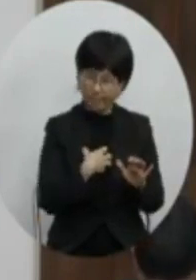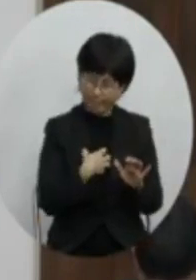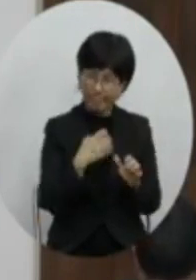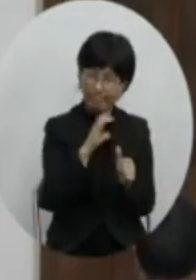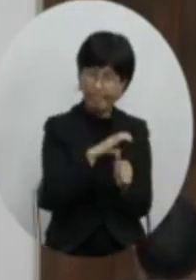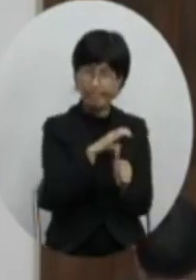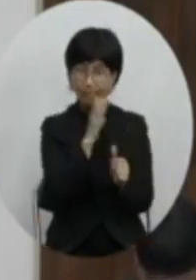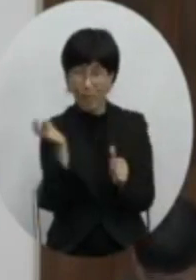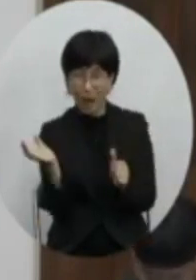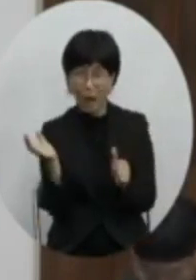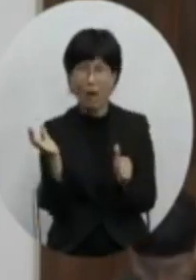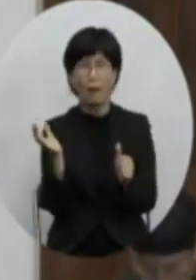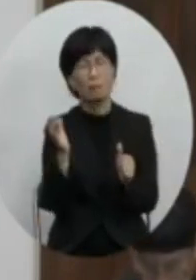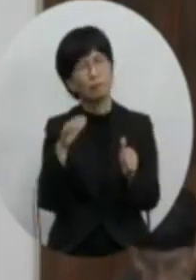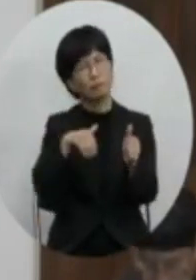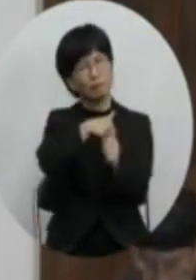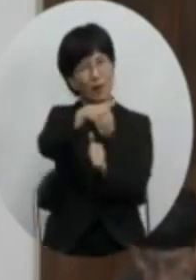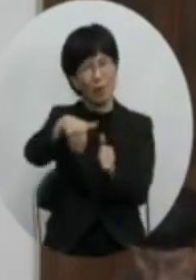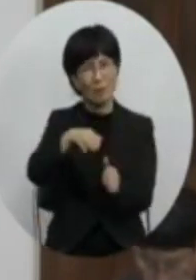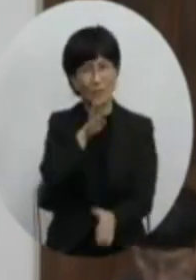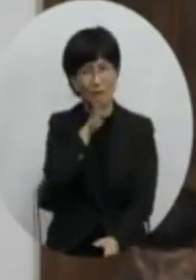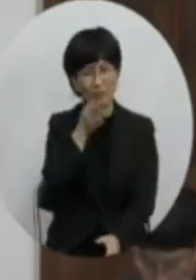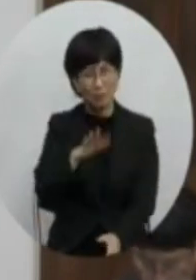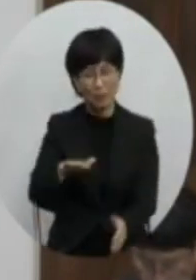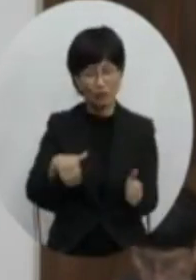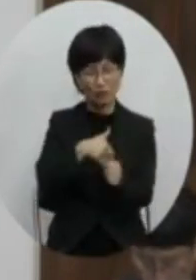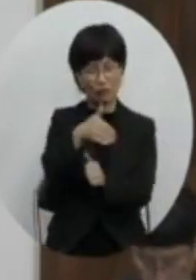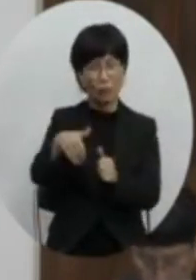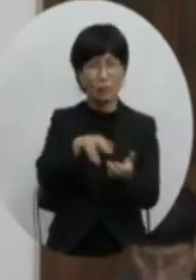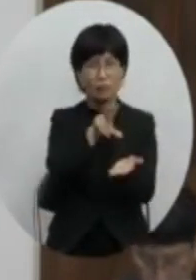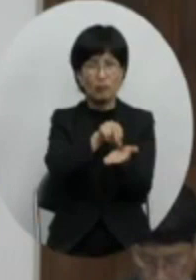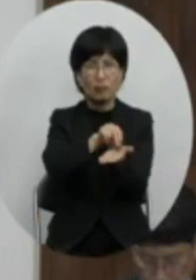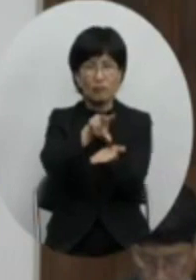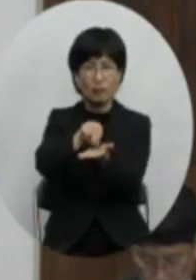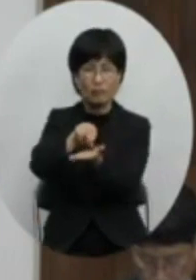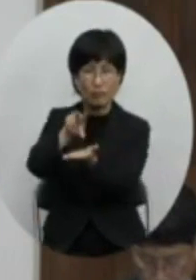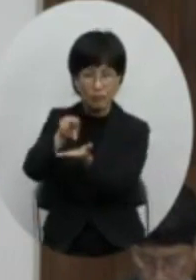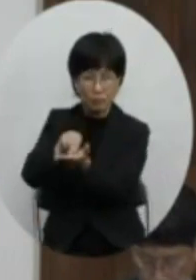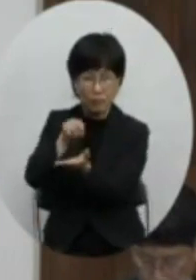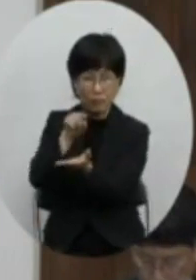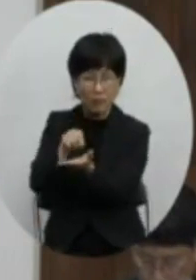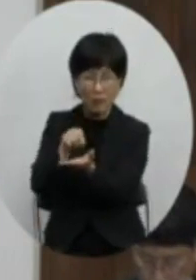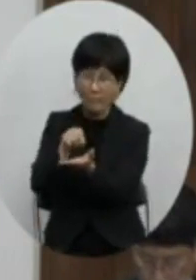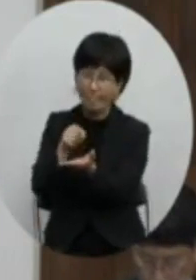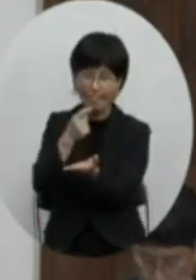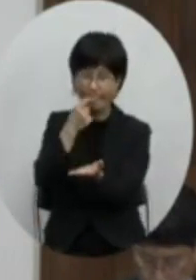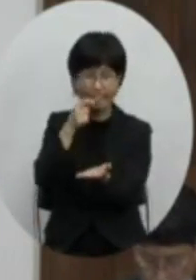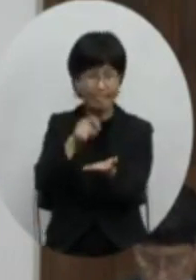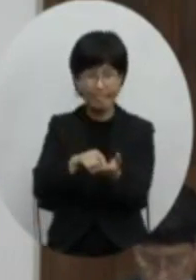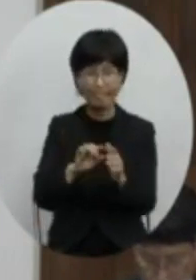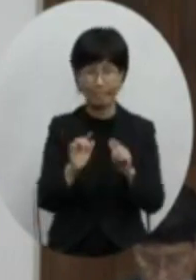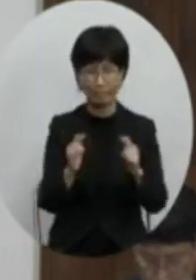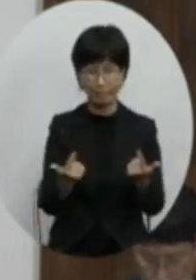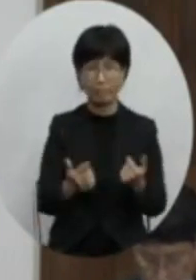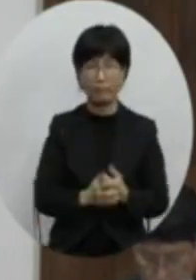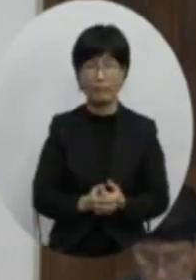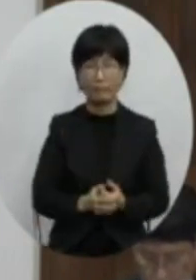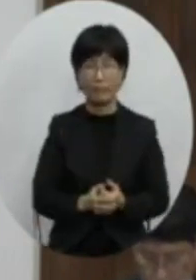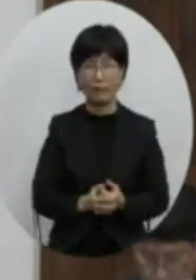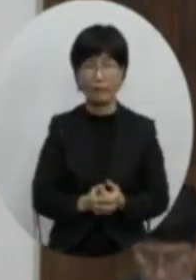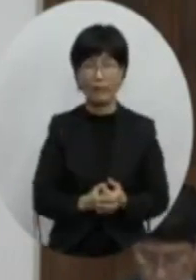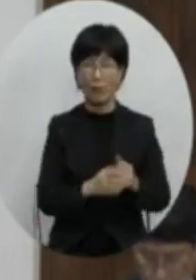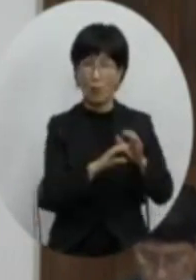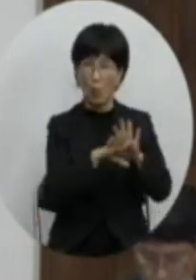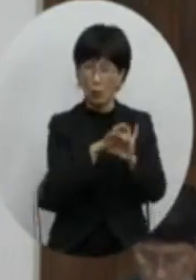벗어나고 있지만 우리를 둘러싼 재반의 여건은 그리 녹록치가 않습니다. 포스트